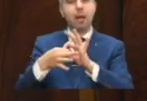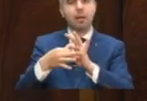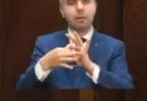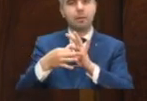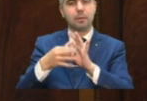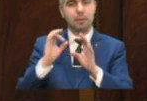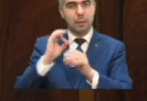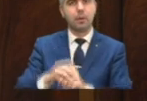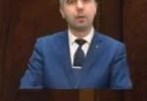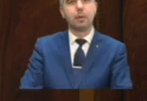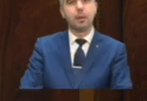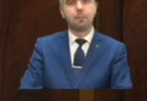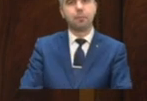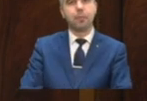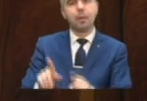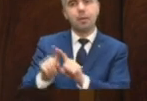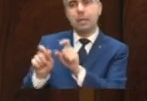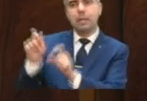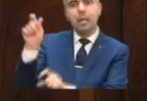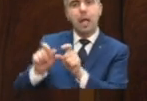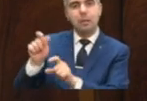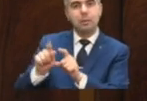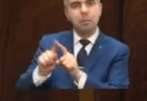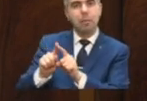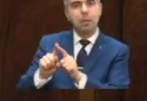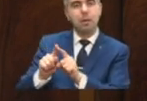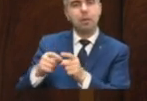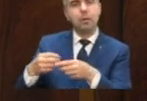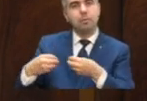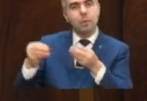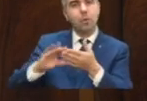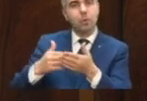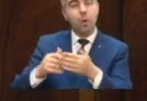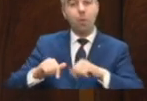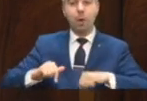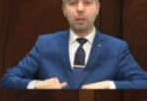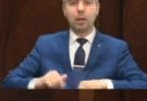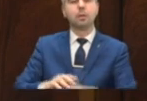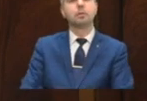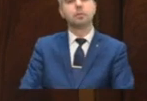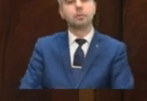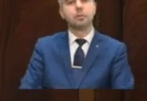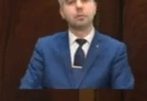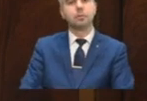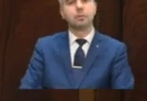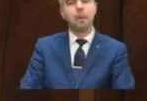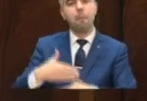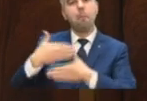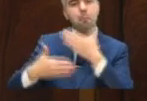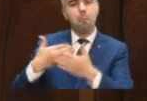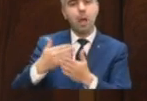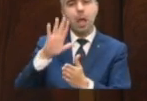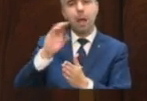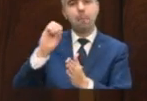جي الناس المستثمرين. لحد الان هادشي درنا غير في الوزاره، تنتسناو اننا نديرو 500